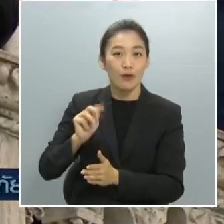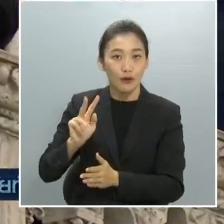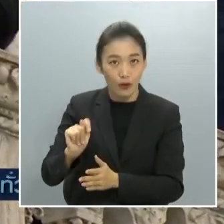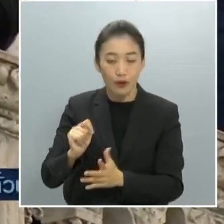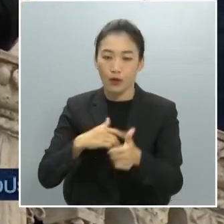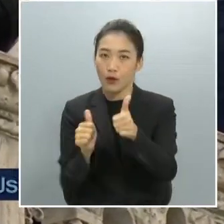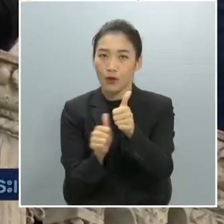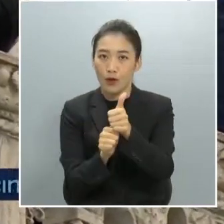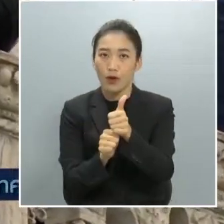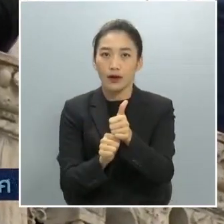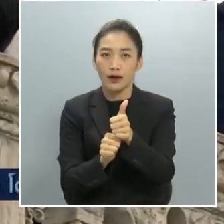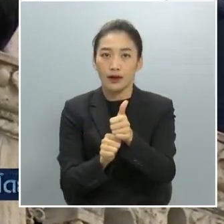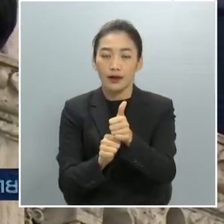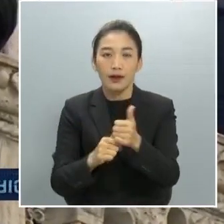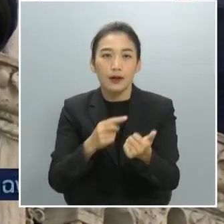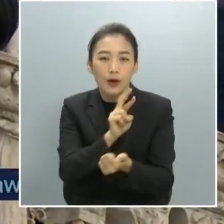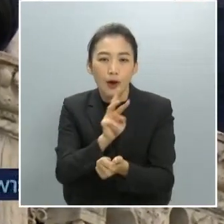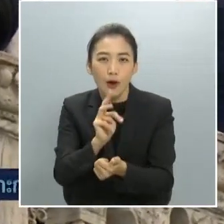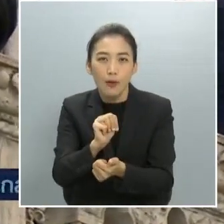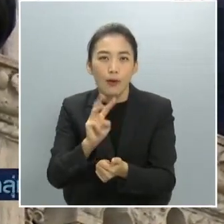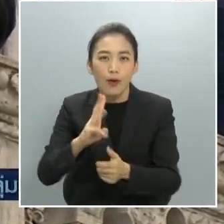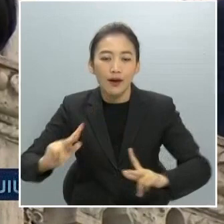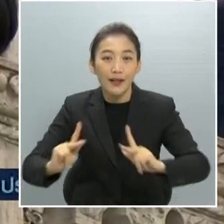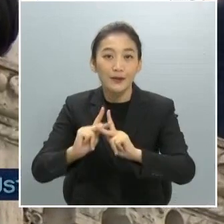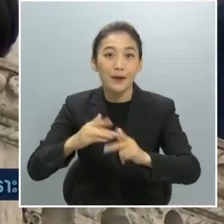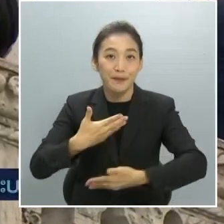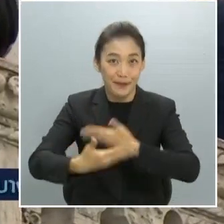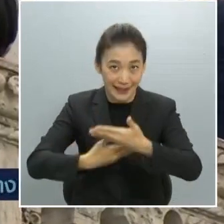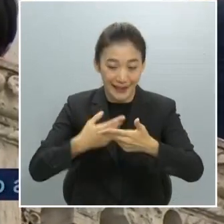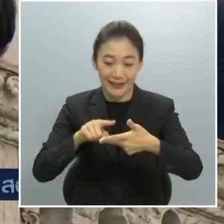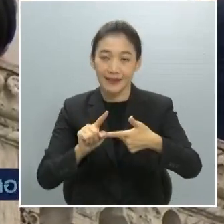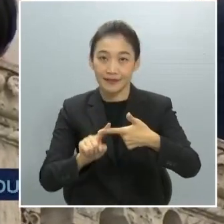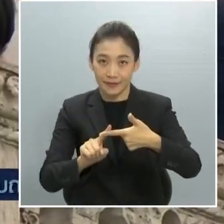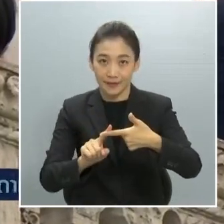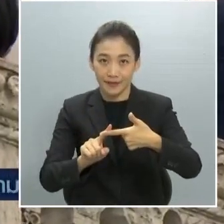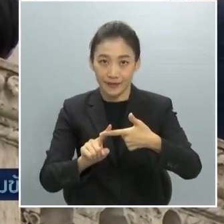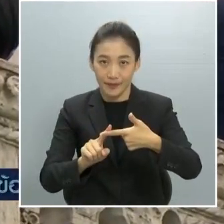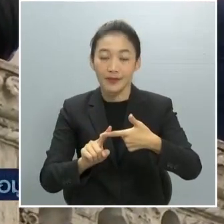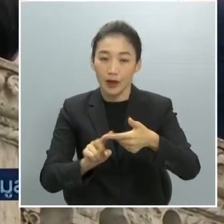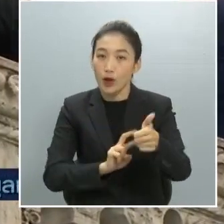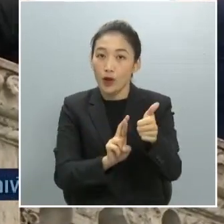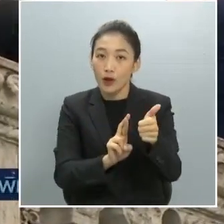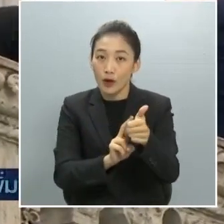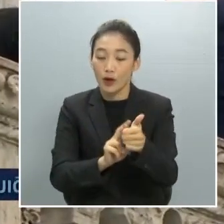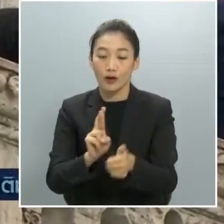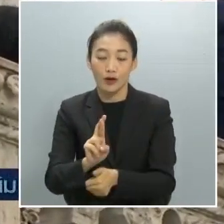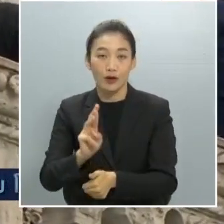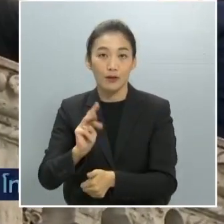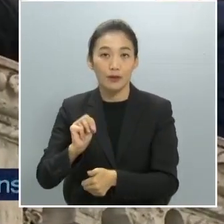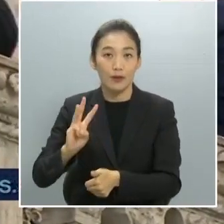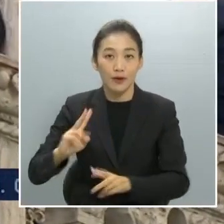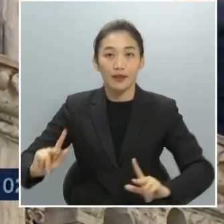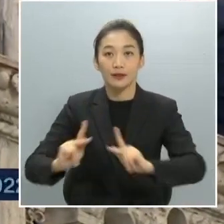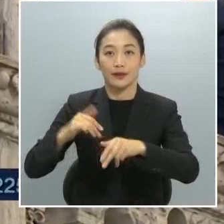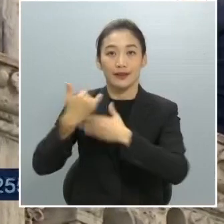ฐมนตรีว่าการกระทรวงพาณิชย์คุณปานตรีปหิทธานุกรรองนายกรัฐมนตรีและรัฐมนตรีว่าการกระทรวงการต่างประเทศ